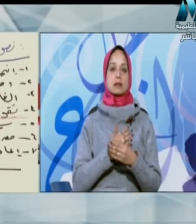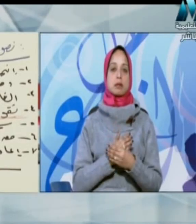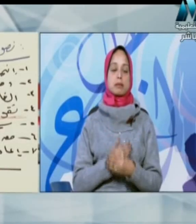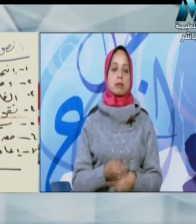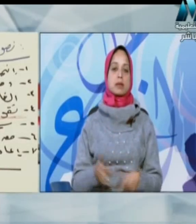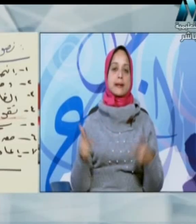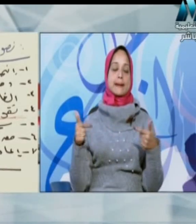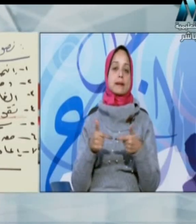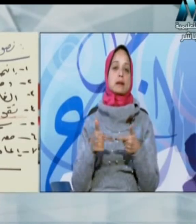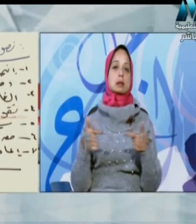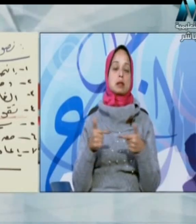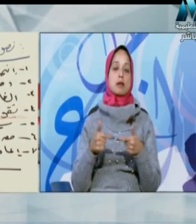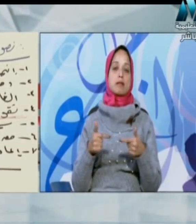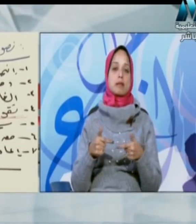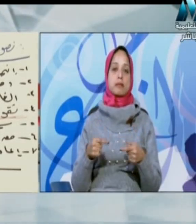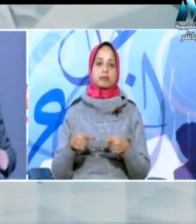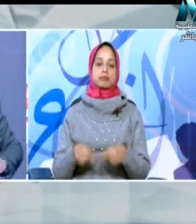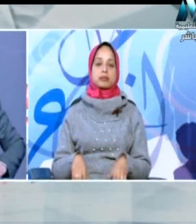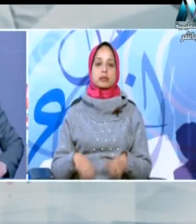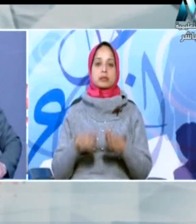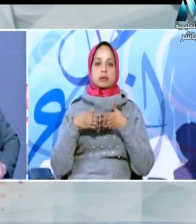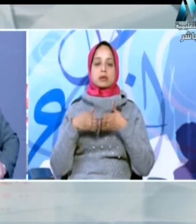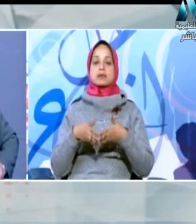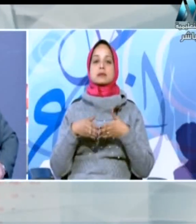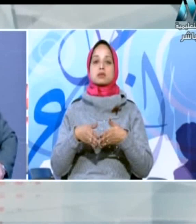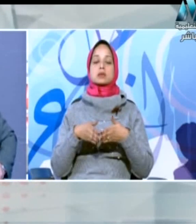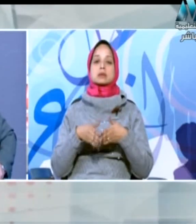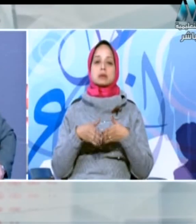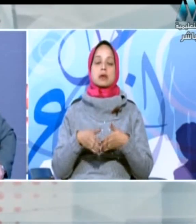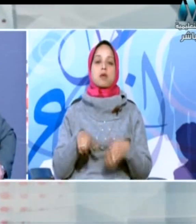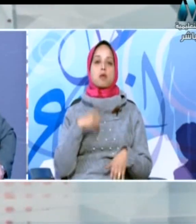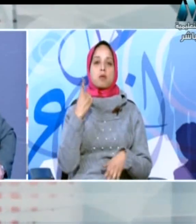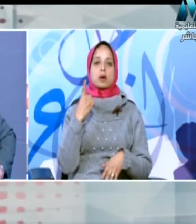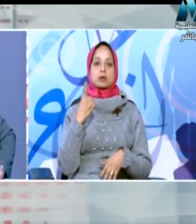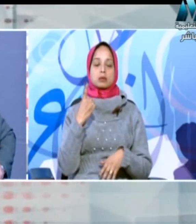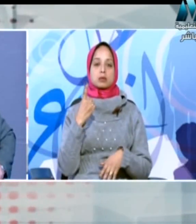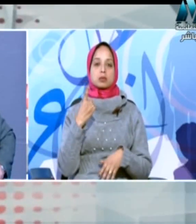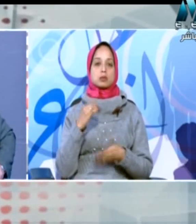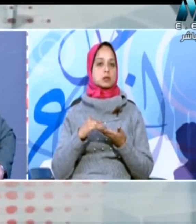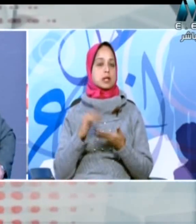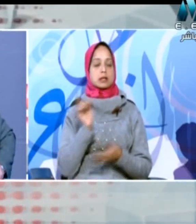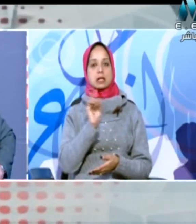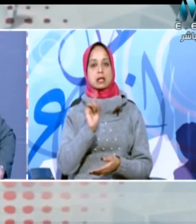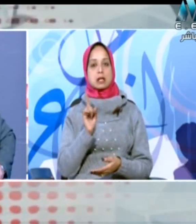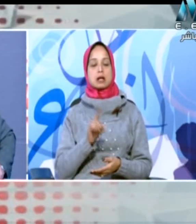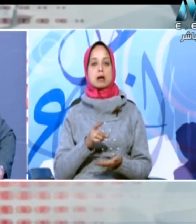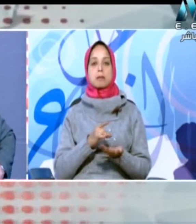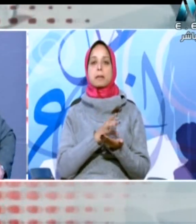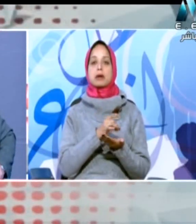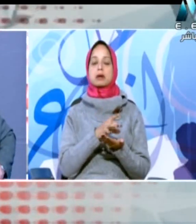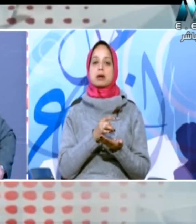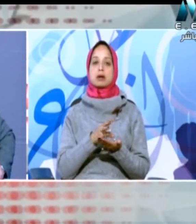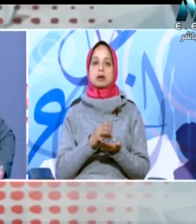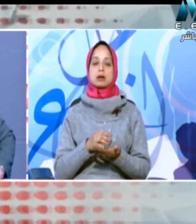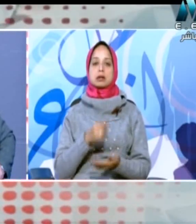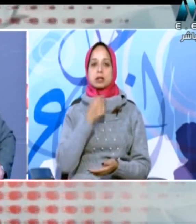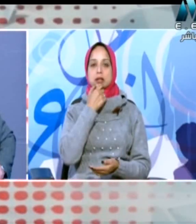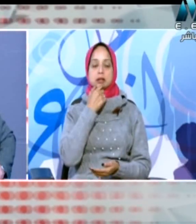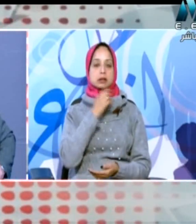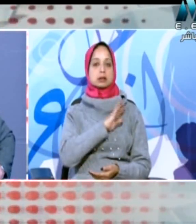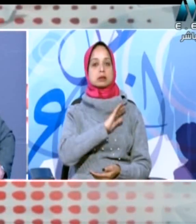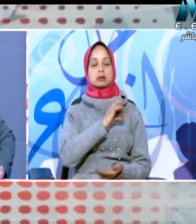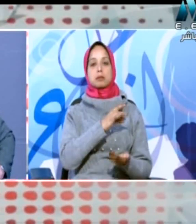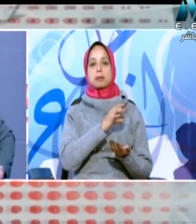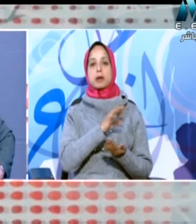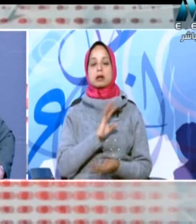السويس بمفرده. فاذا وصل الى هذه الدرجه تجلو بعدها القوات الانجليزيه. هل يا ترى هو